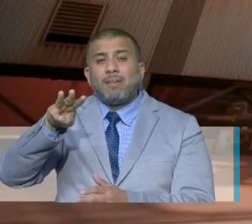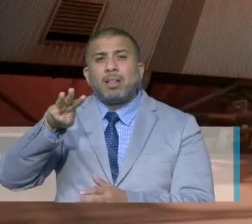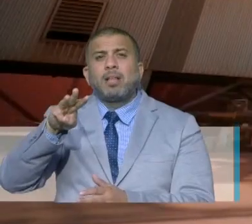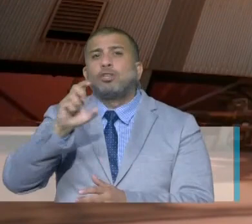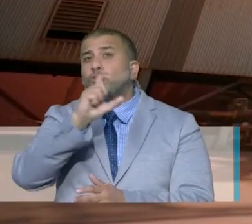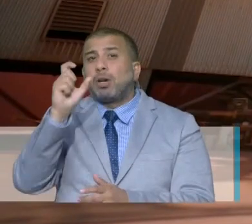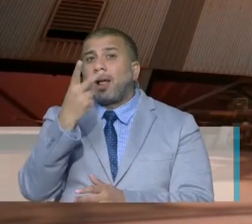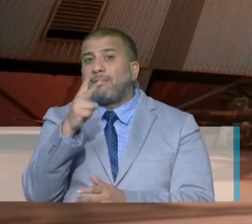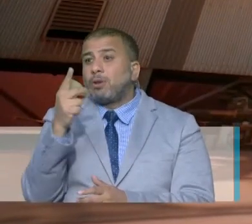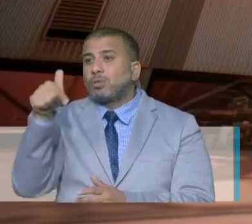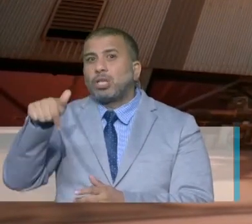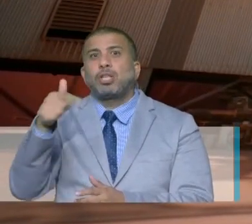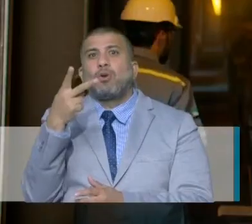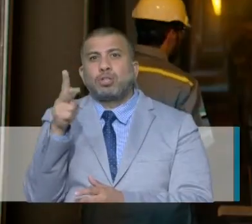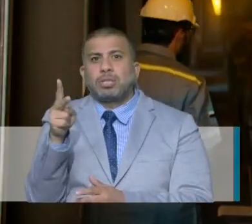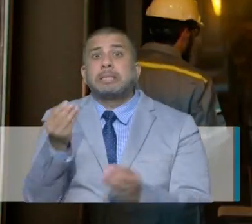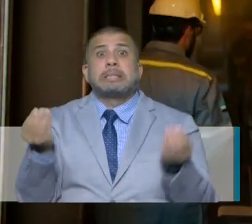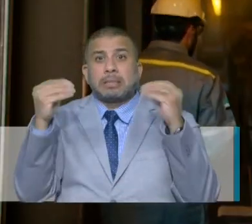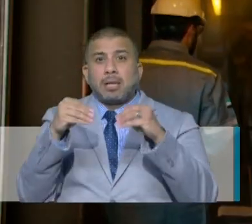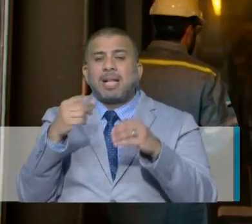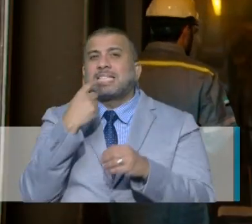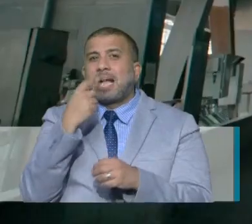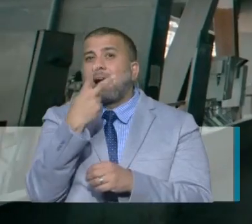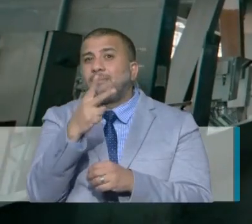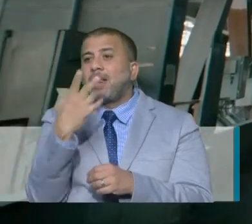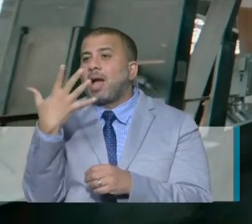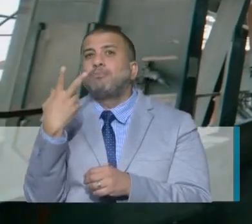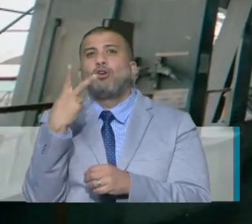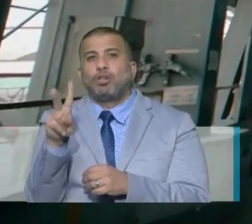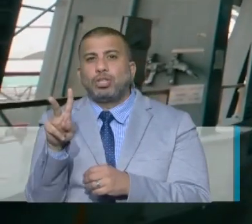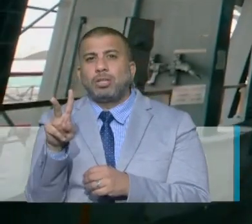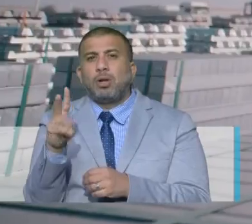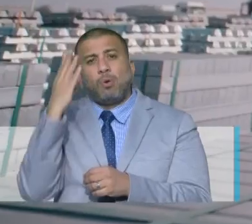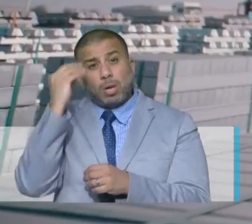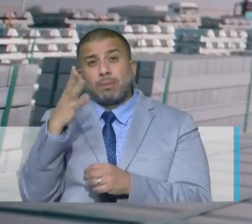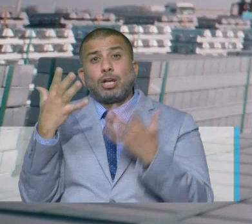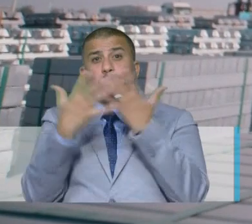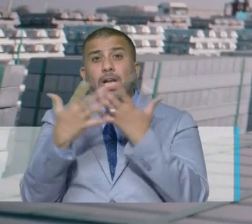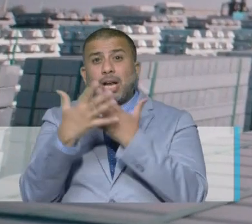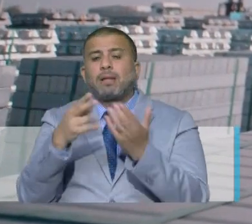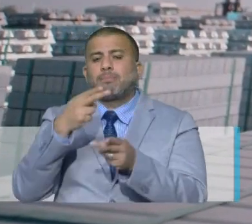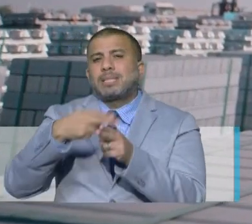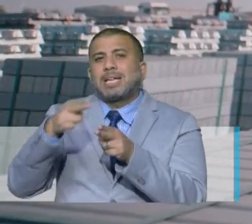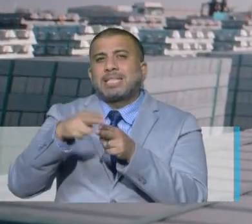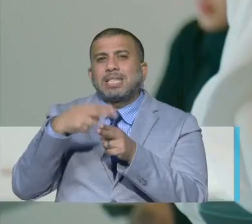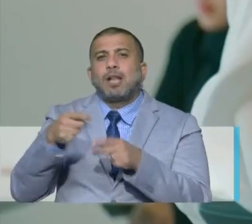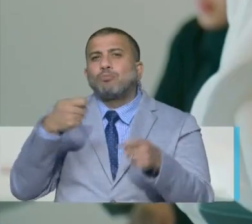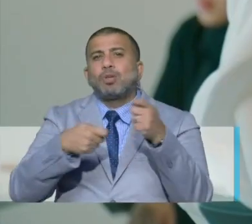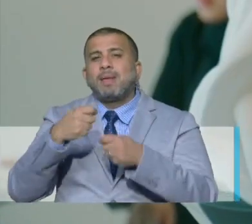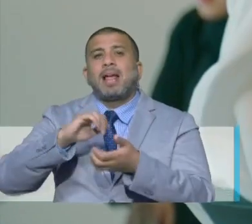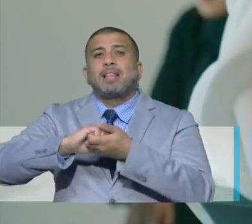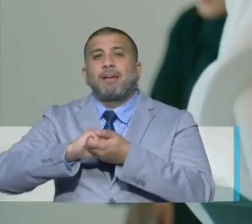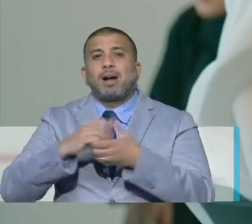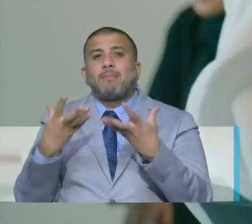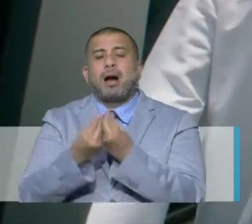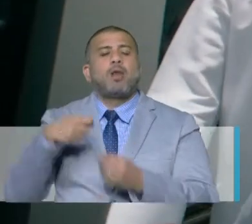في يناير 2026 عن العام 2025 ويسمح للشركات بتقصد قيمه